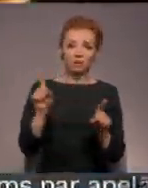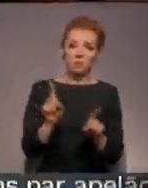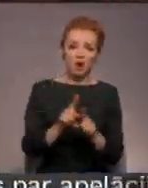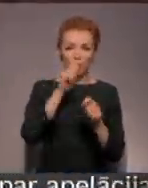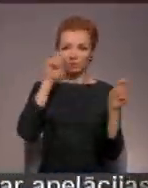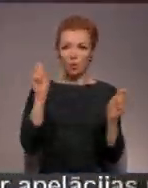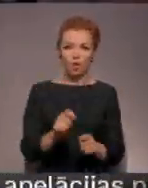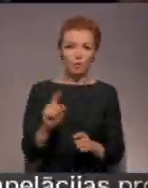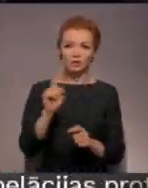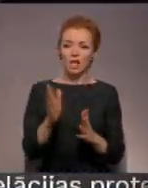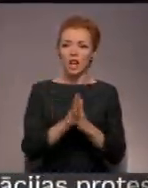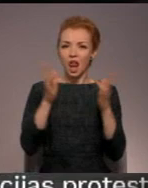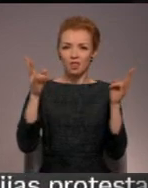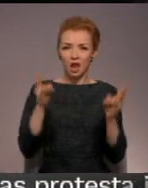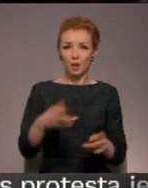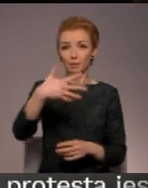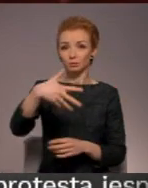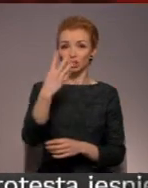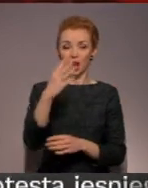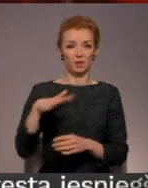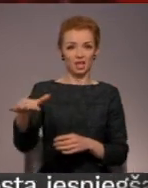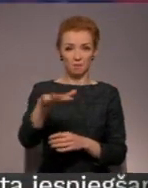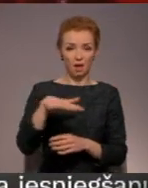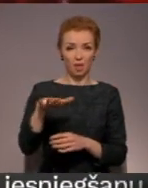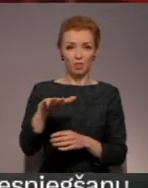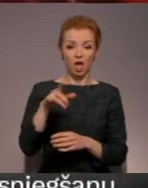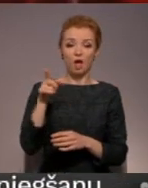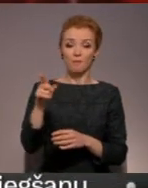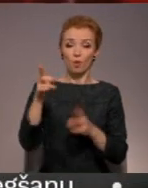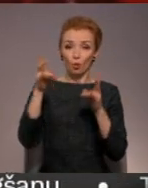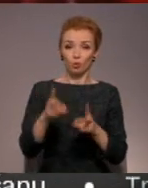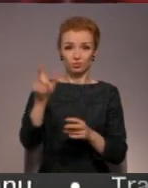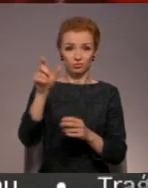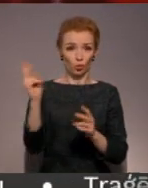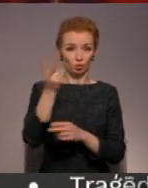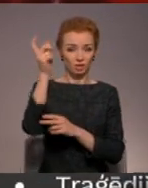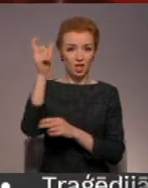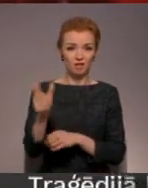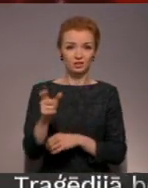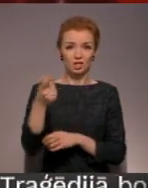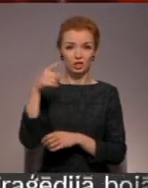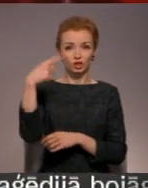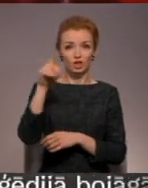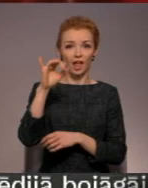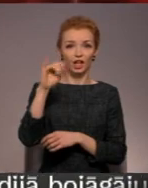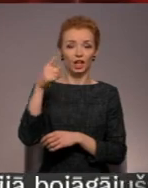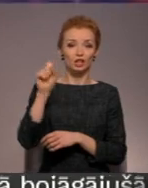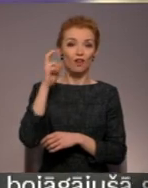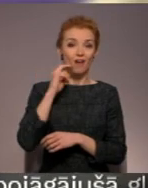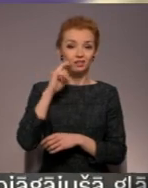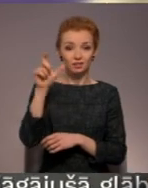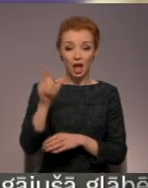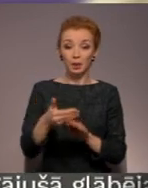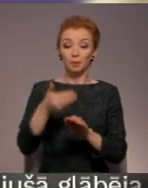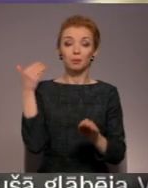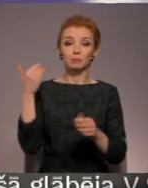zaudējums ir traģēdija 54 ģimenēm. Bojā gājuši ugunsdzēsēji glābēja Viļņa Šteinīša vecāki vēl pirms